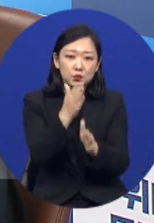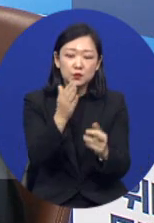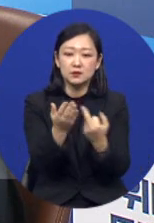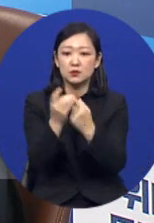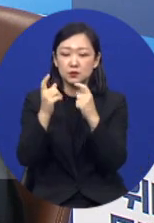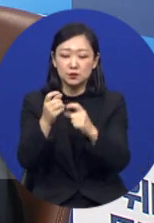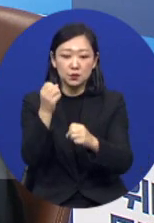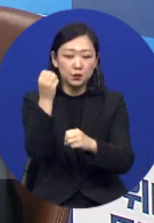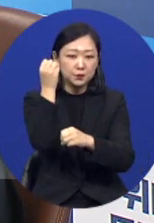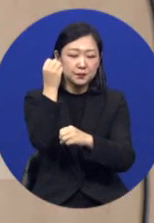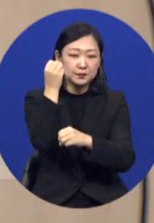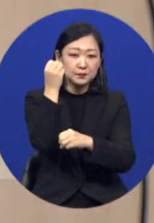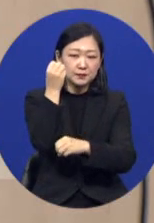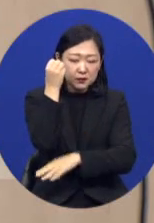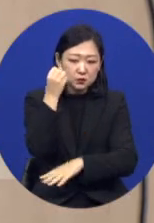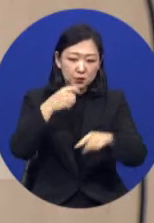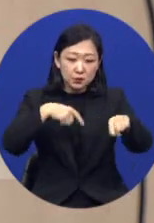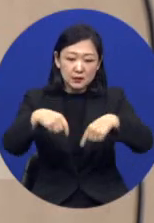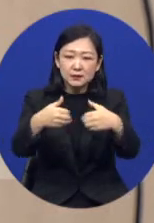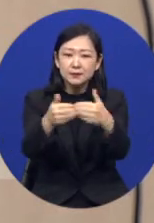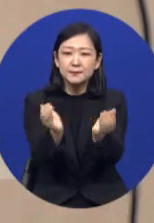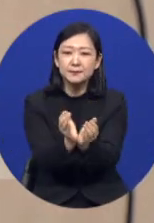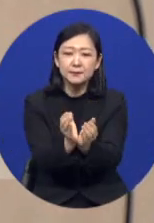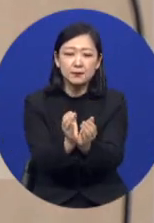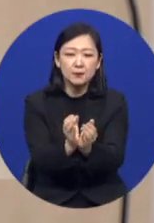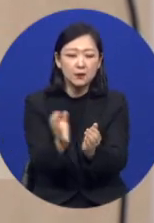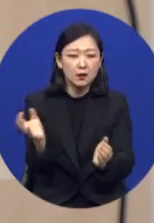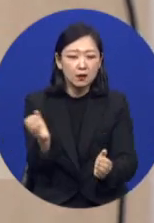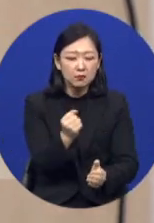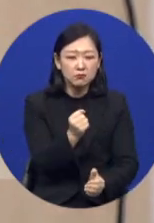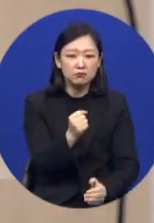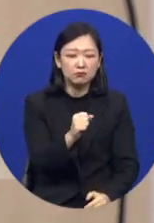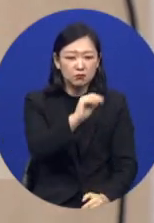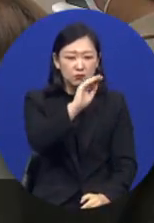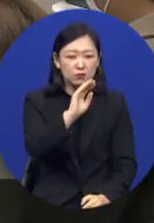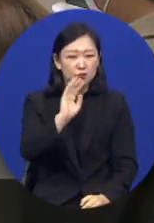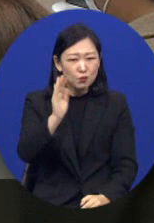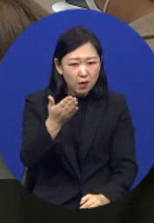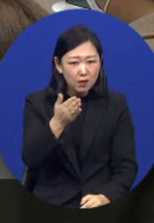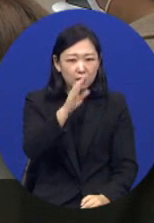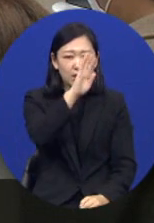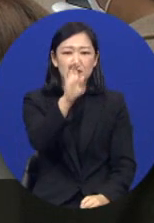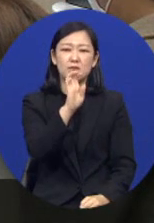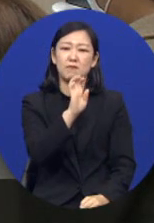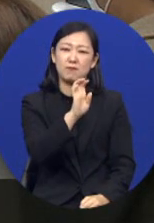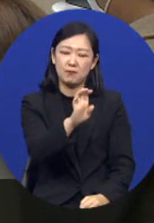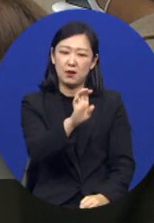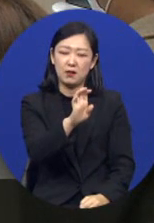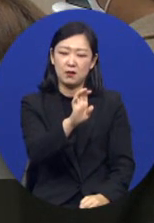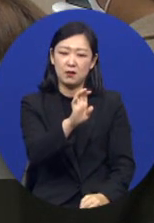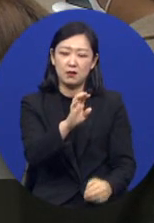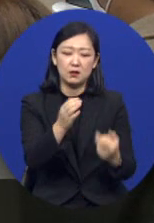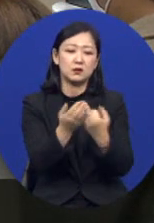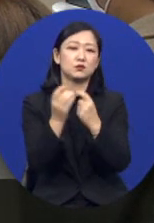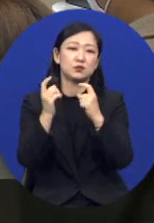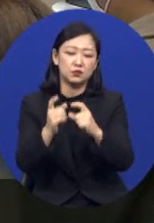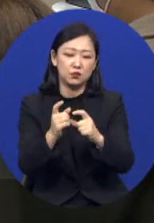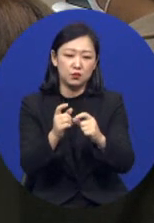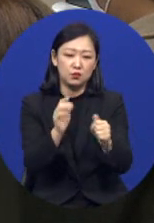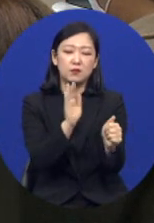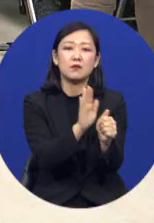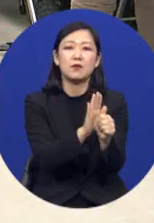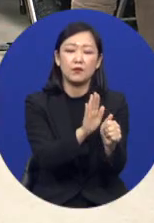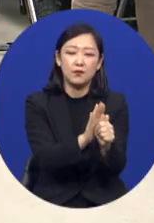제주형 기초자치단체를 놓고 과연 되겠느냐는 말은 하지 말아달라며 도전을 격려하고